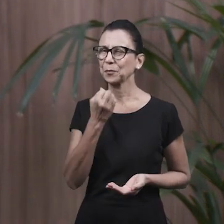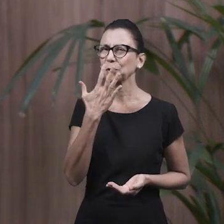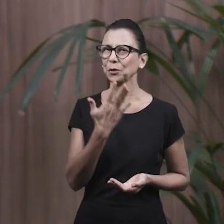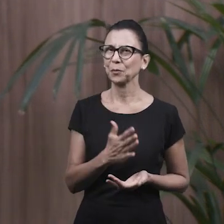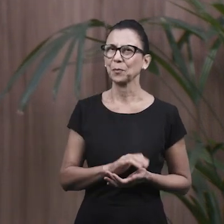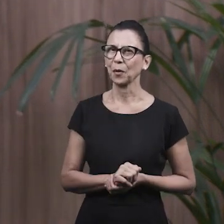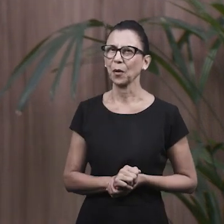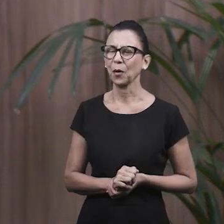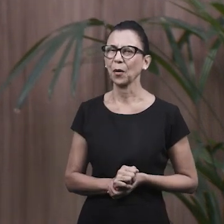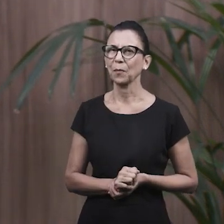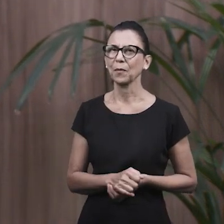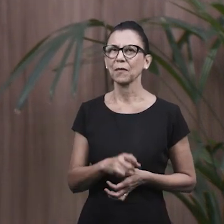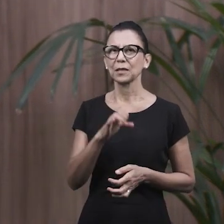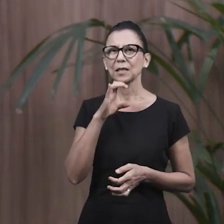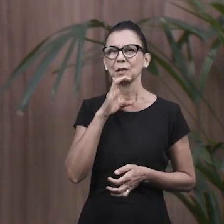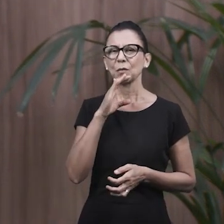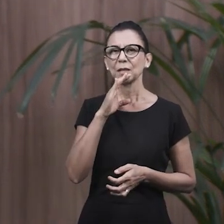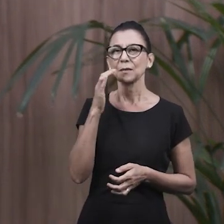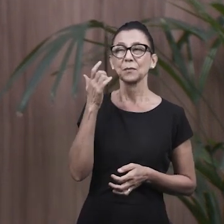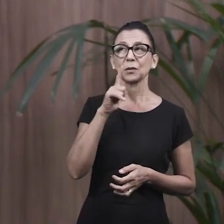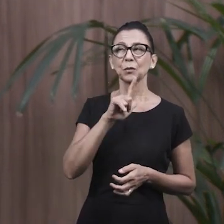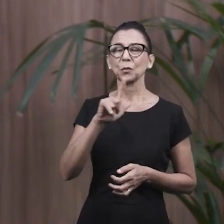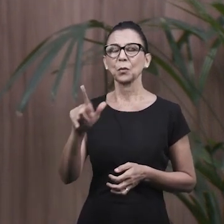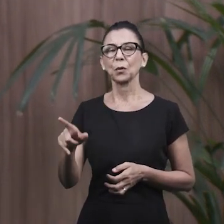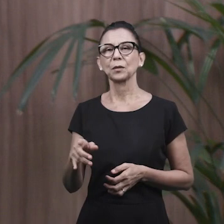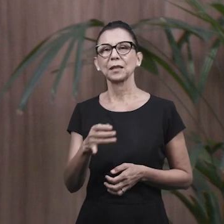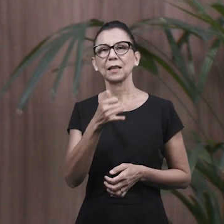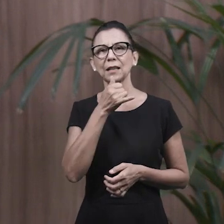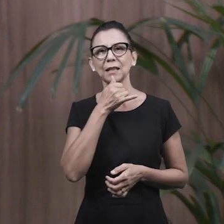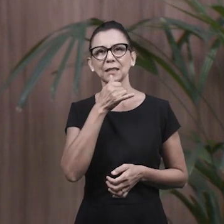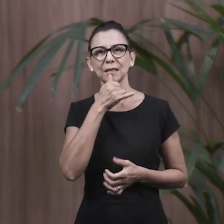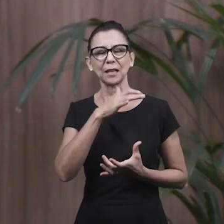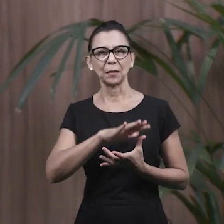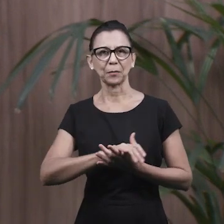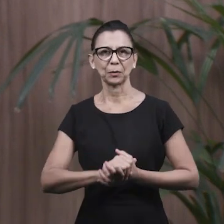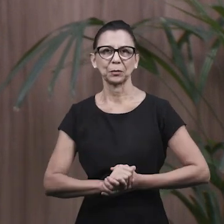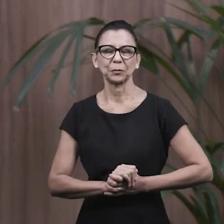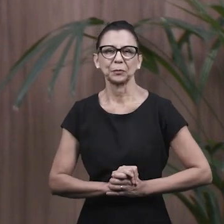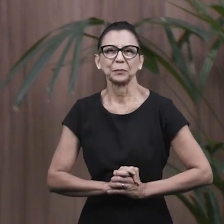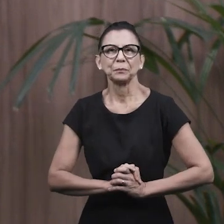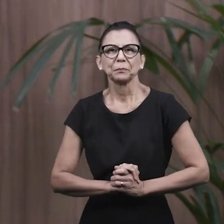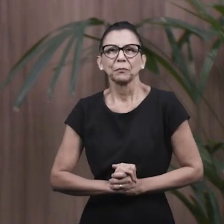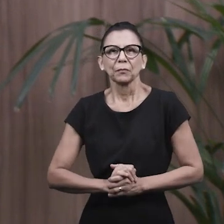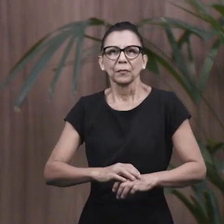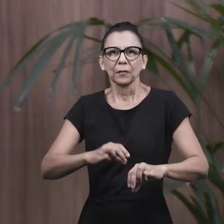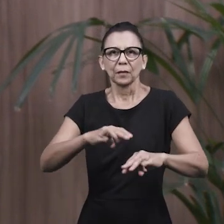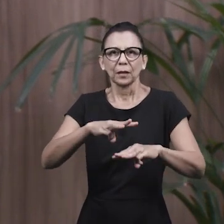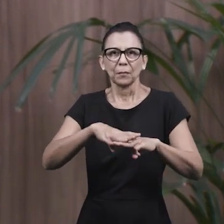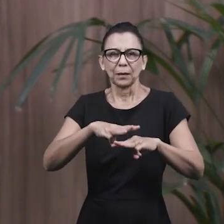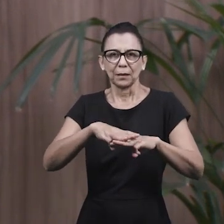apprendre une autre connaissance à travers elle. Un exemple, c'est quand nous mettons